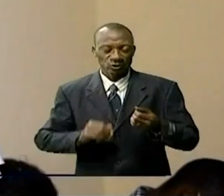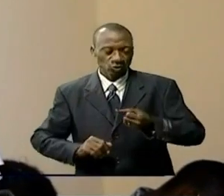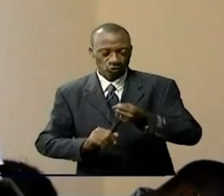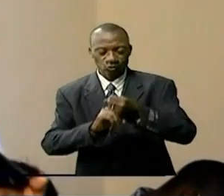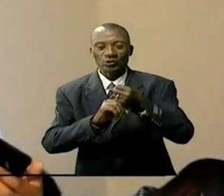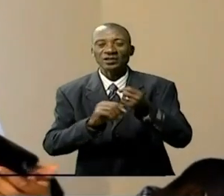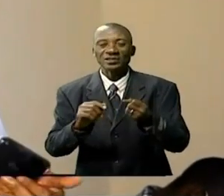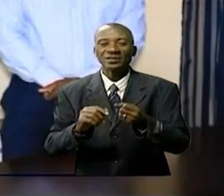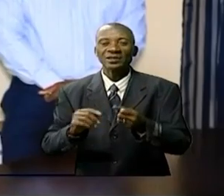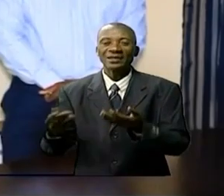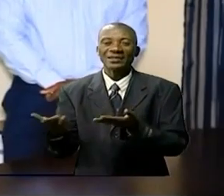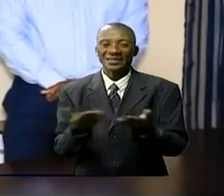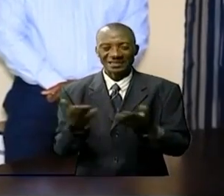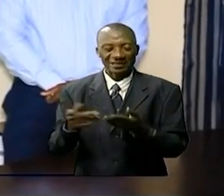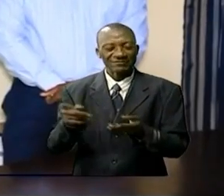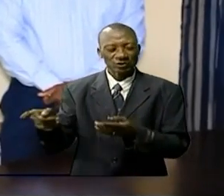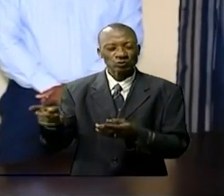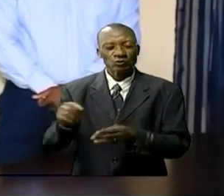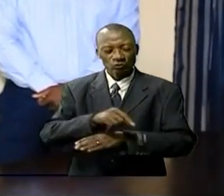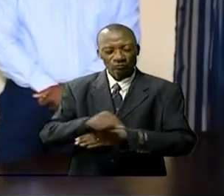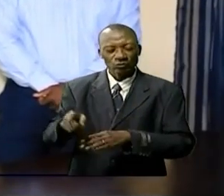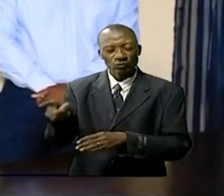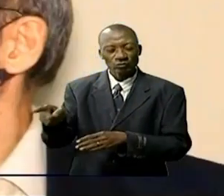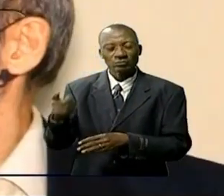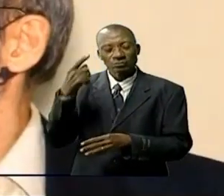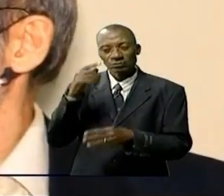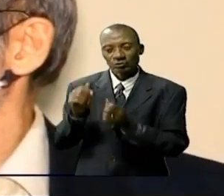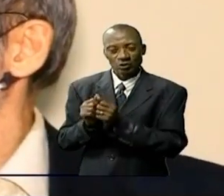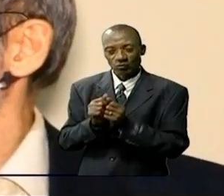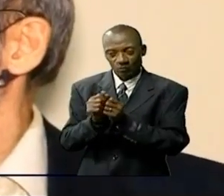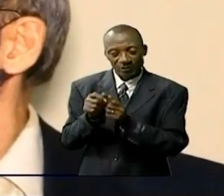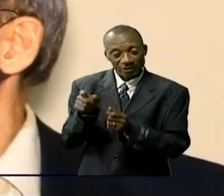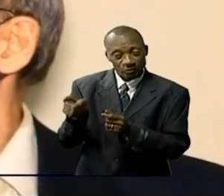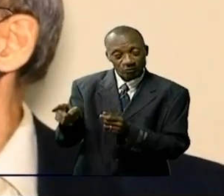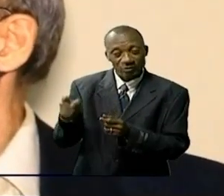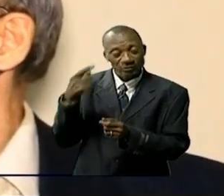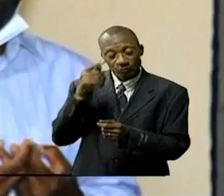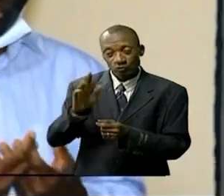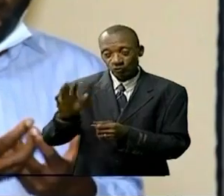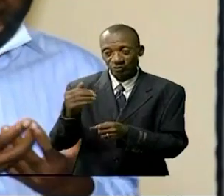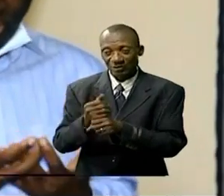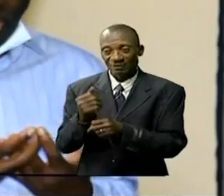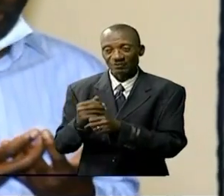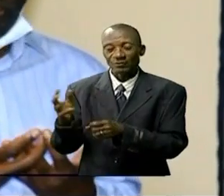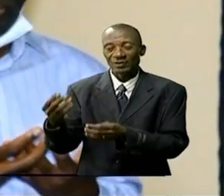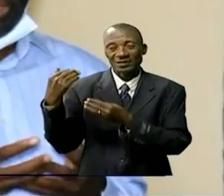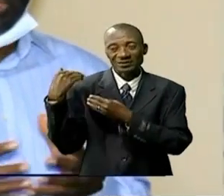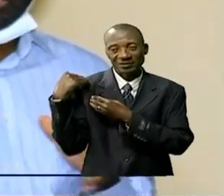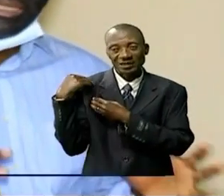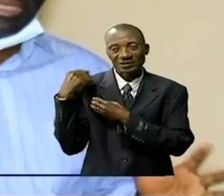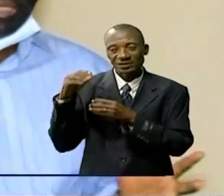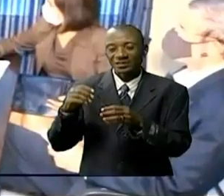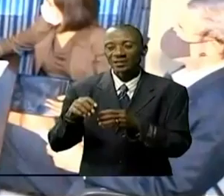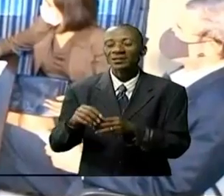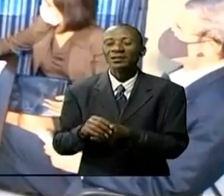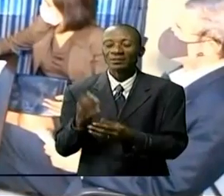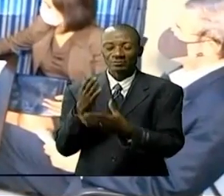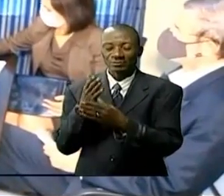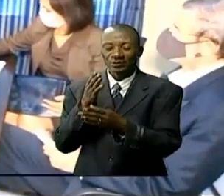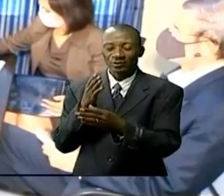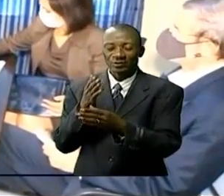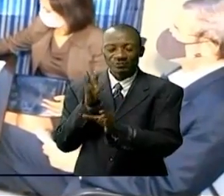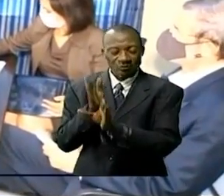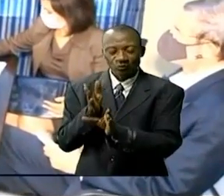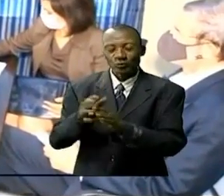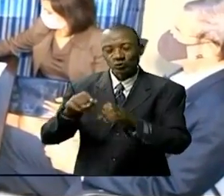services c'est là pour l'accompagner dans sa mission de la prise en charge ce qu social médical juridique aussi vivante victimes